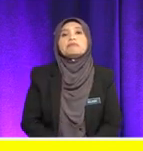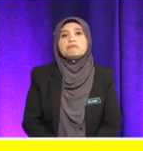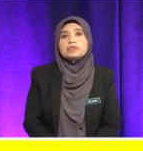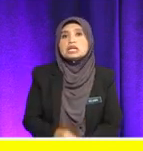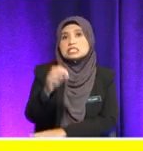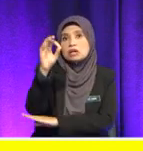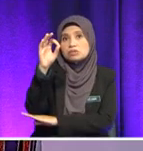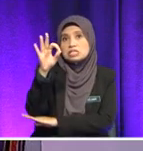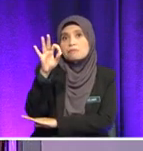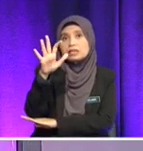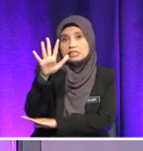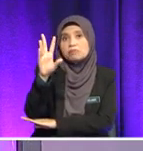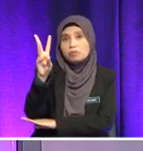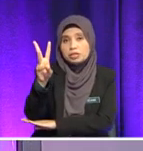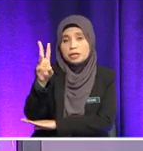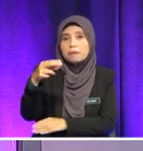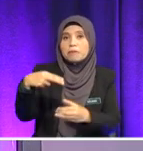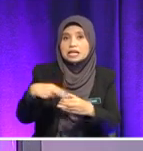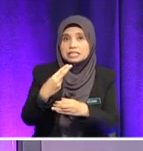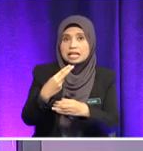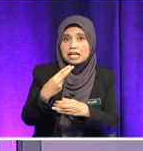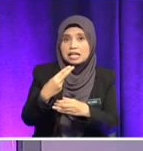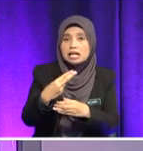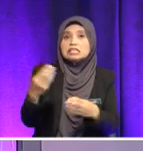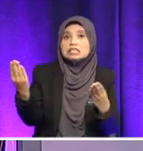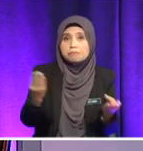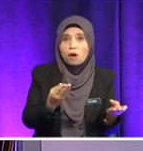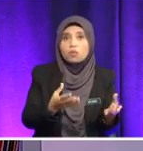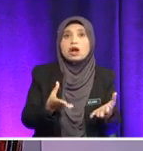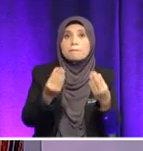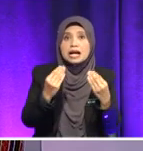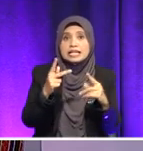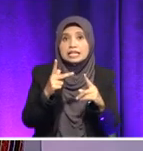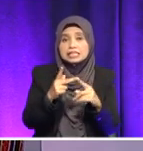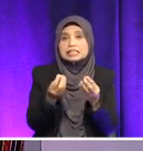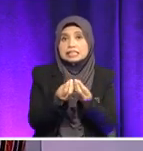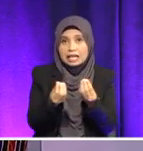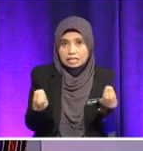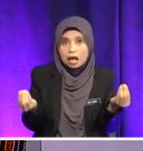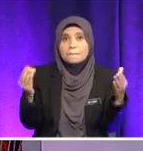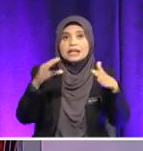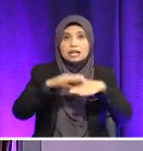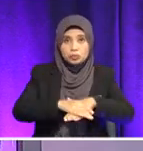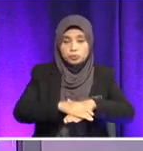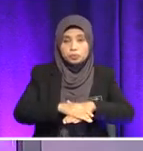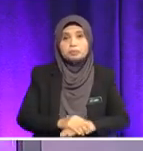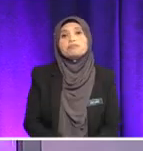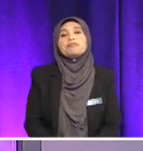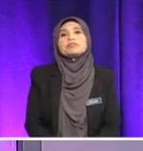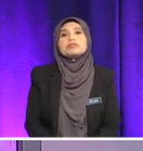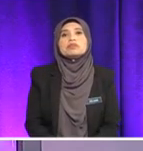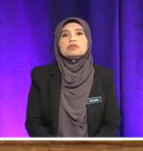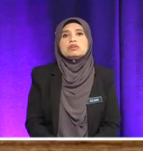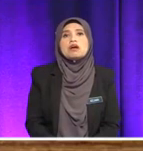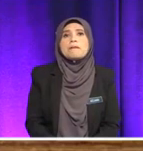1956 dan hasil rundingan inilah yang dibawa Bali ke tanah Melayu Oke jadi yang ini